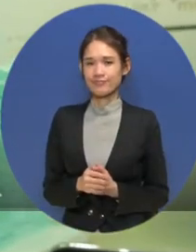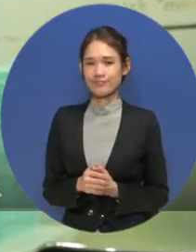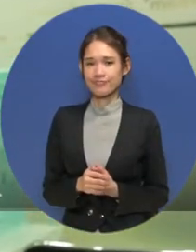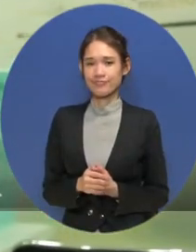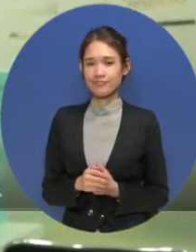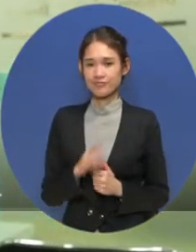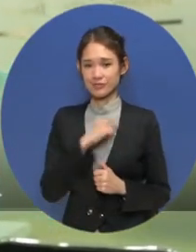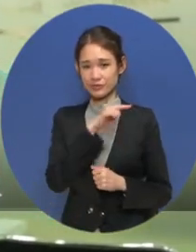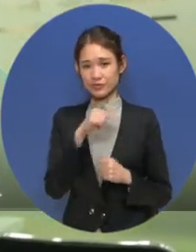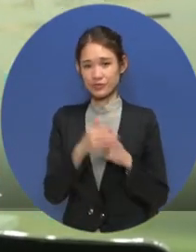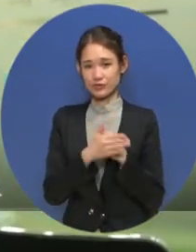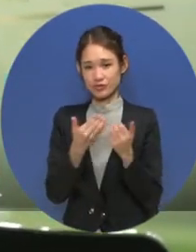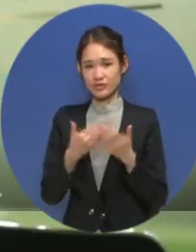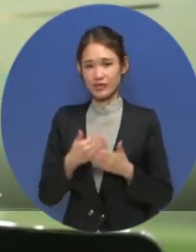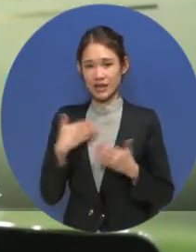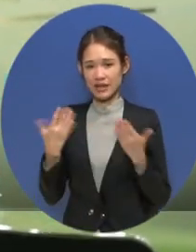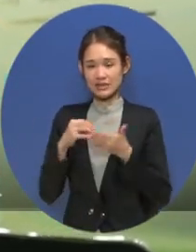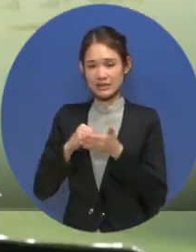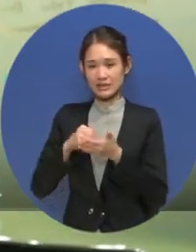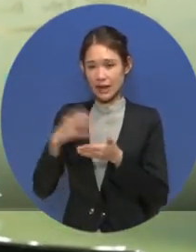아이들 덕분에 제가 일자리를 찾은 거죠.